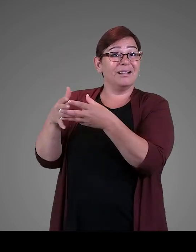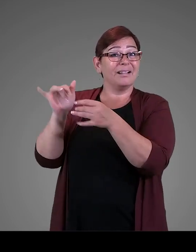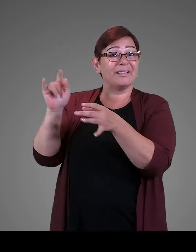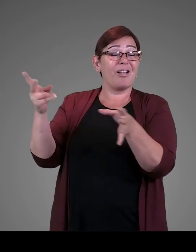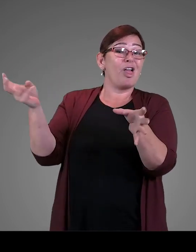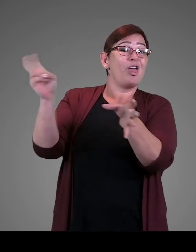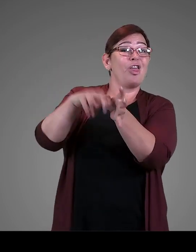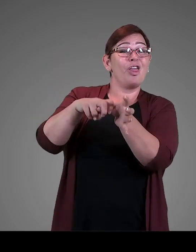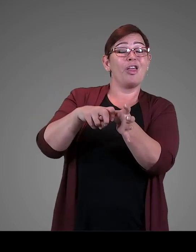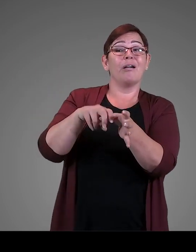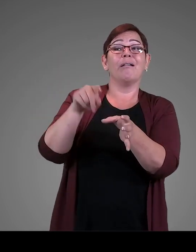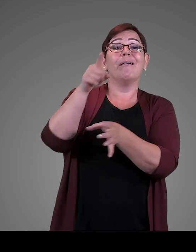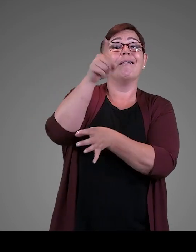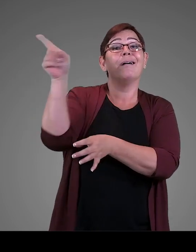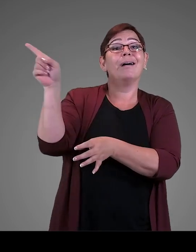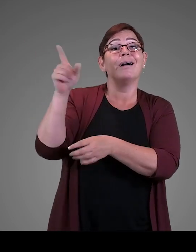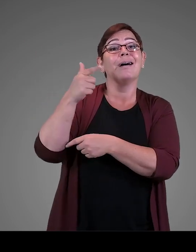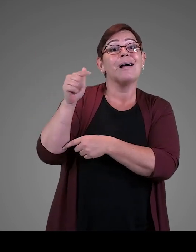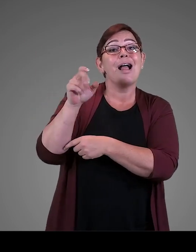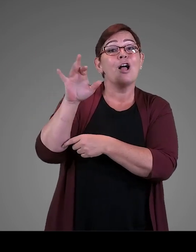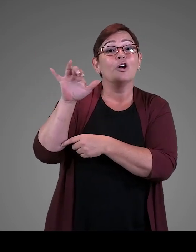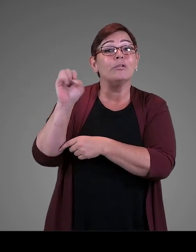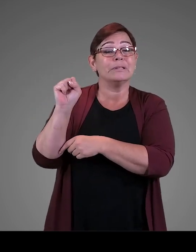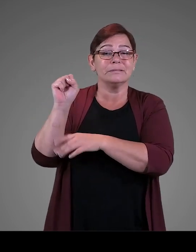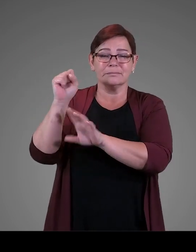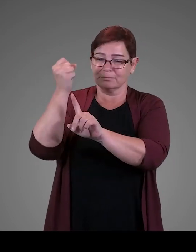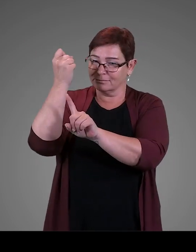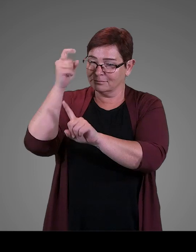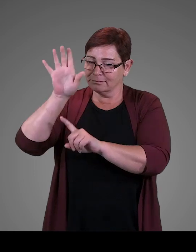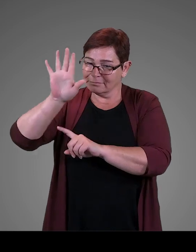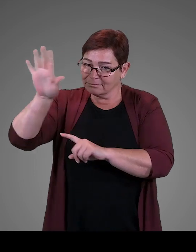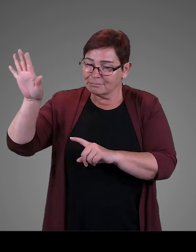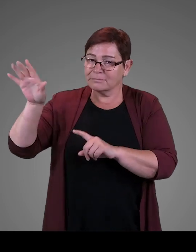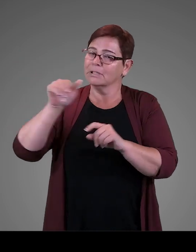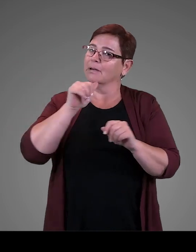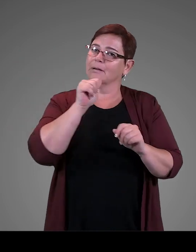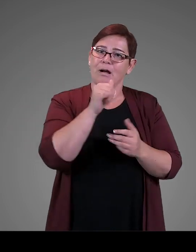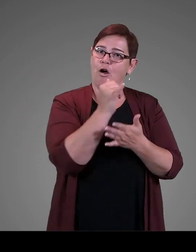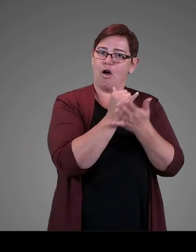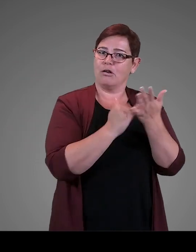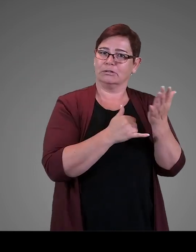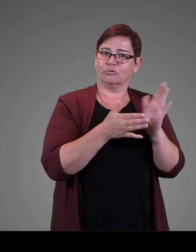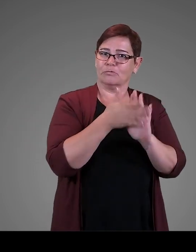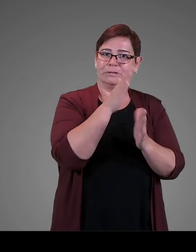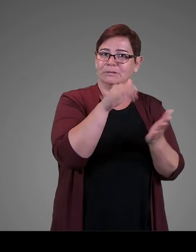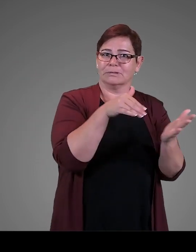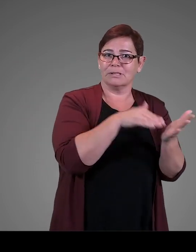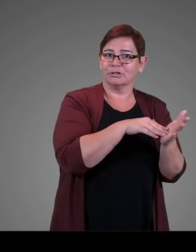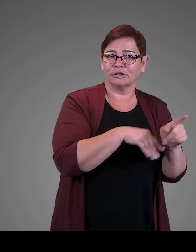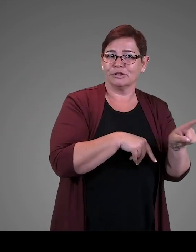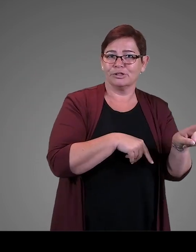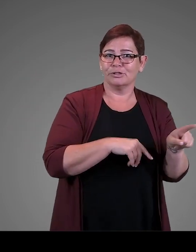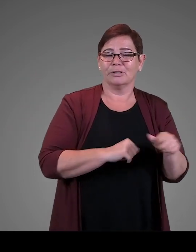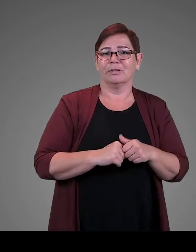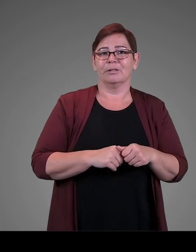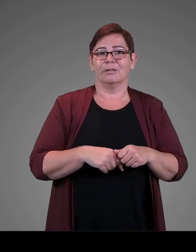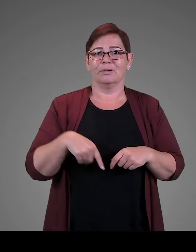centres d'artistes. Nous, par définition, on est là pour les humains.